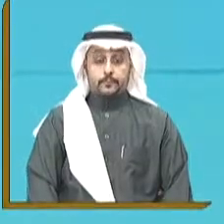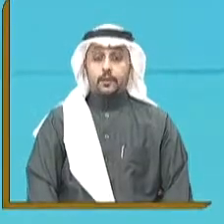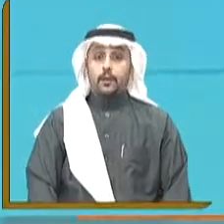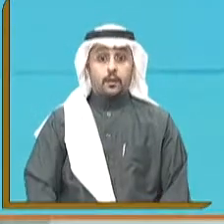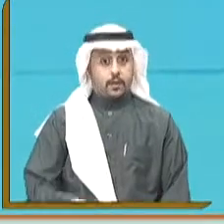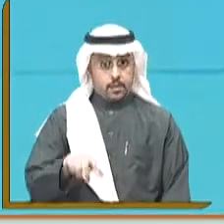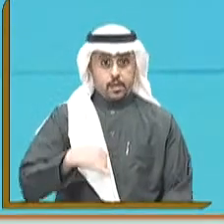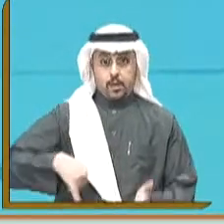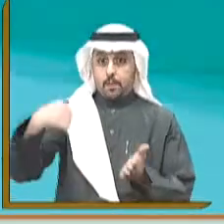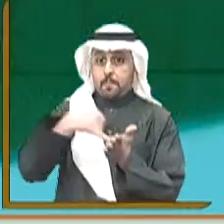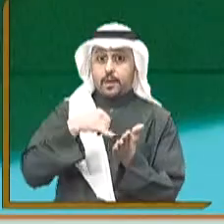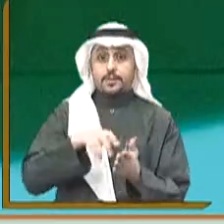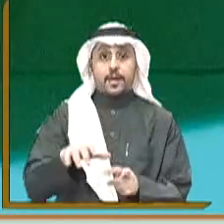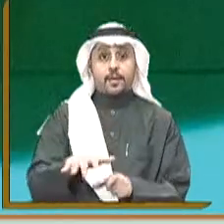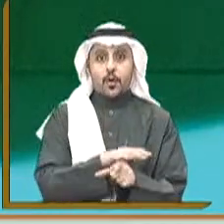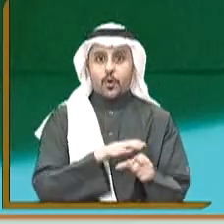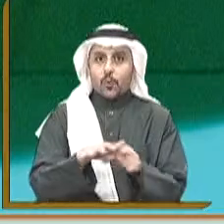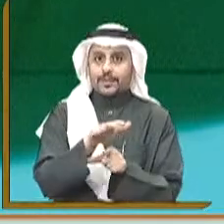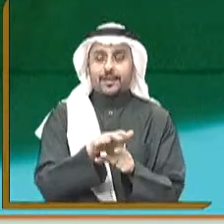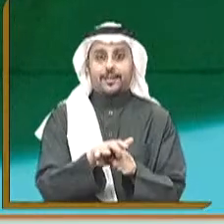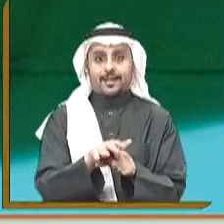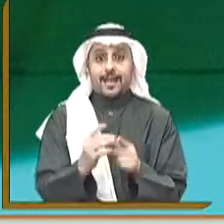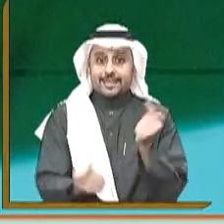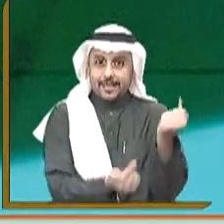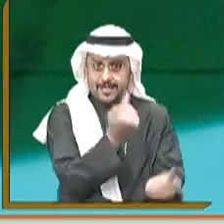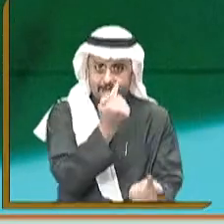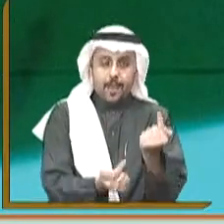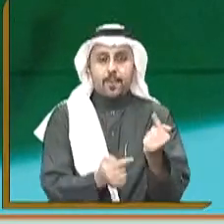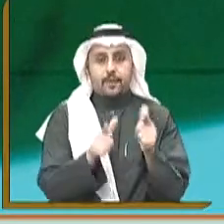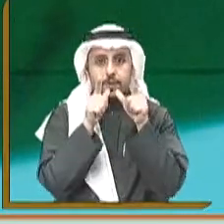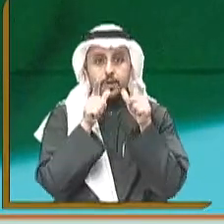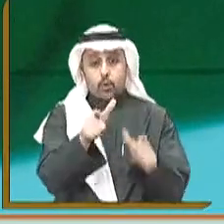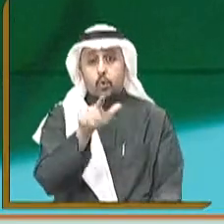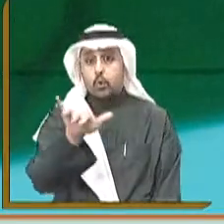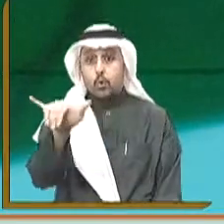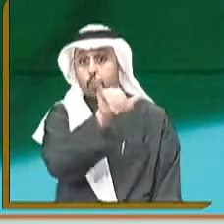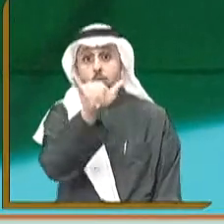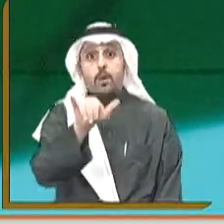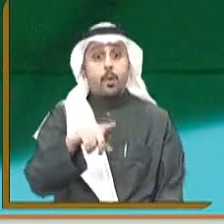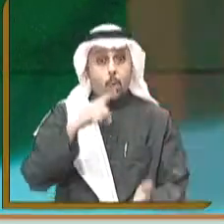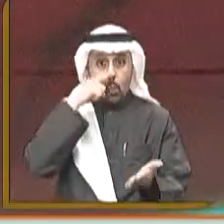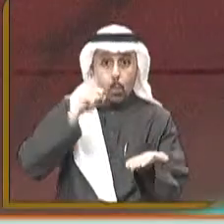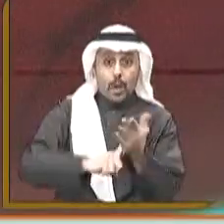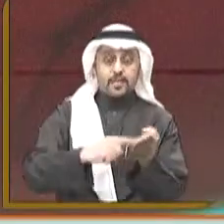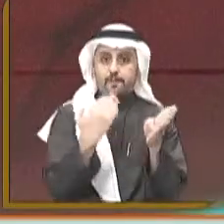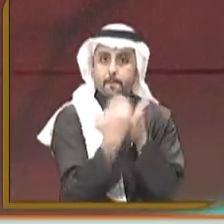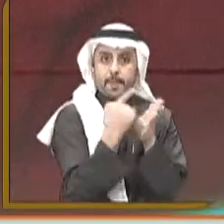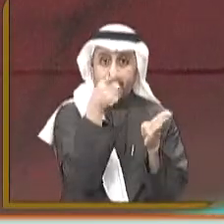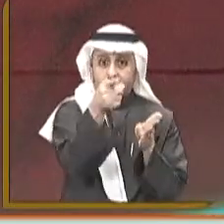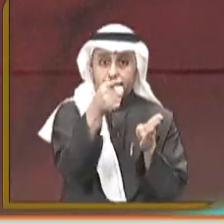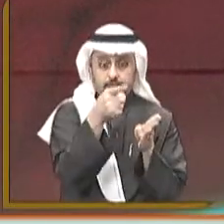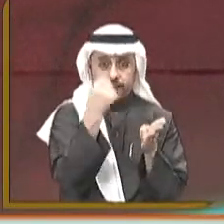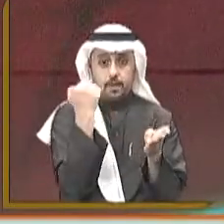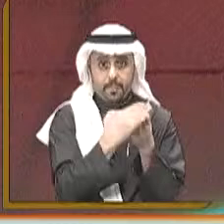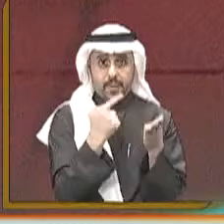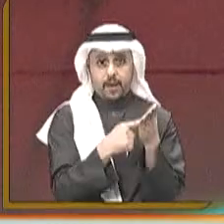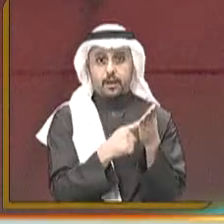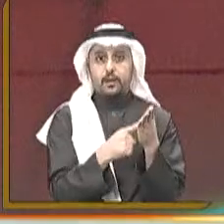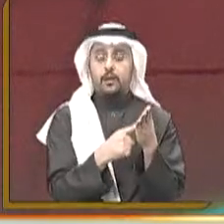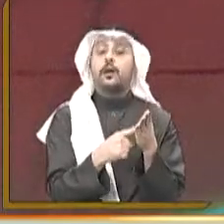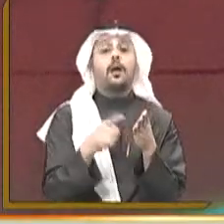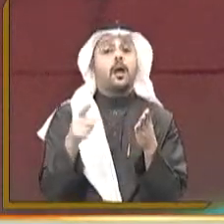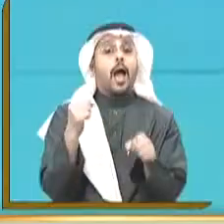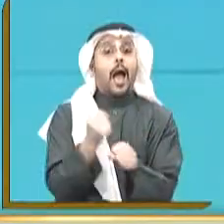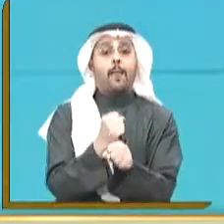شدد المركز الوطني لتنمية الغطاء النباتي ومكافحة التصحر على وجوب الحصول على ترخيص لممارسة